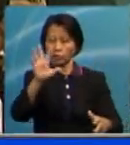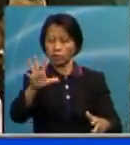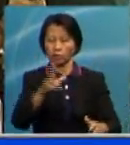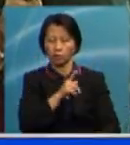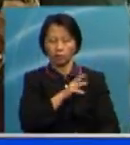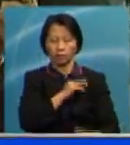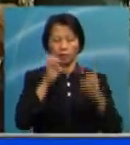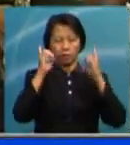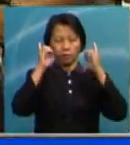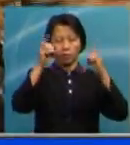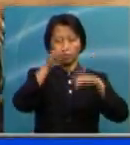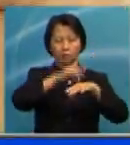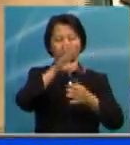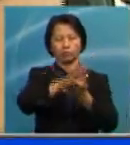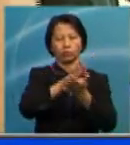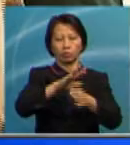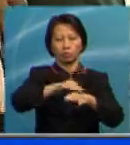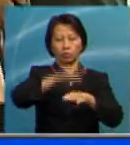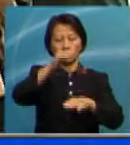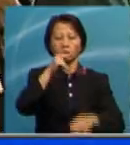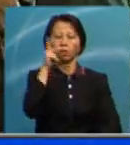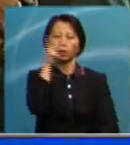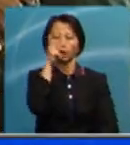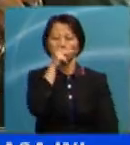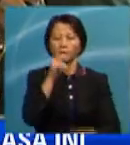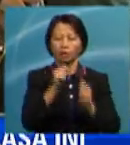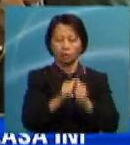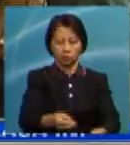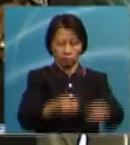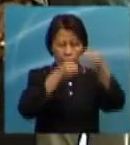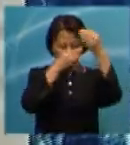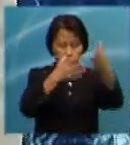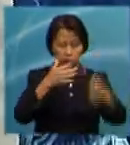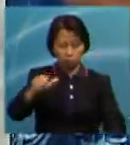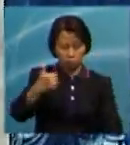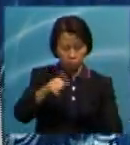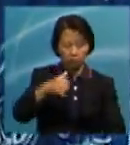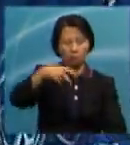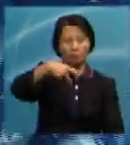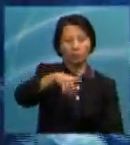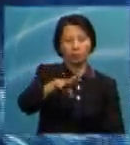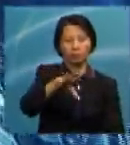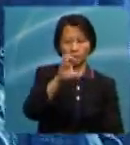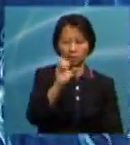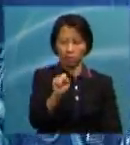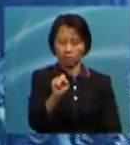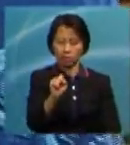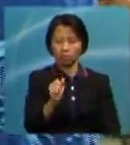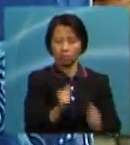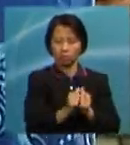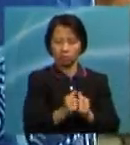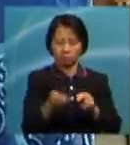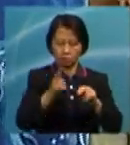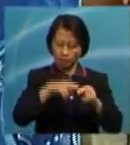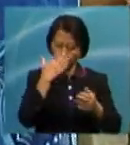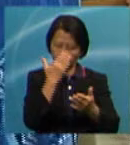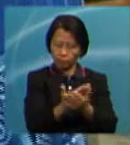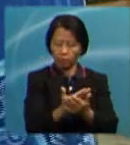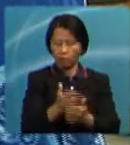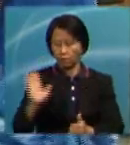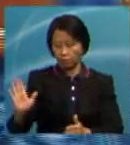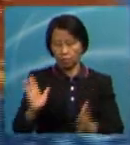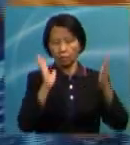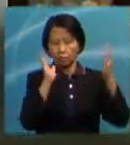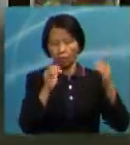kementerian pendidikan di sekolah menengah tinggi Kajang dengan pengumuan penilaian berasaskan sekolah PBS dengan penambahbaikan beliau